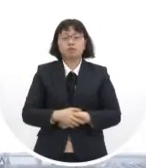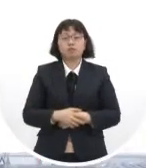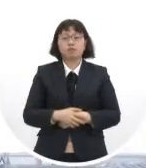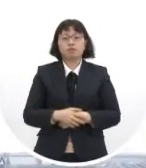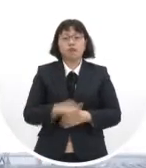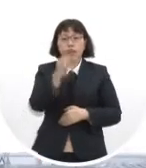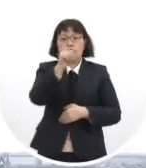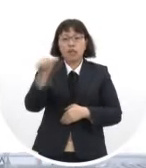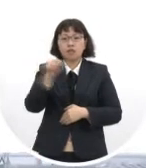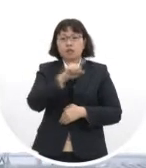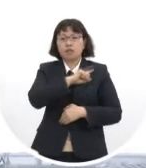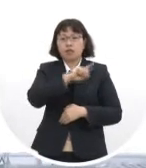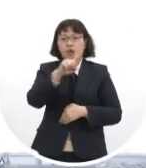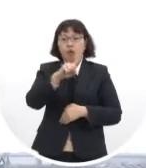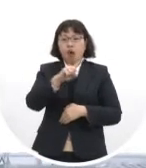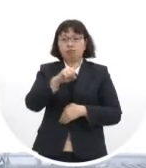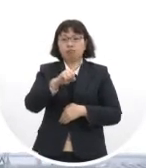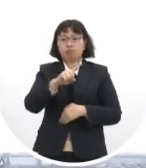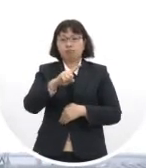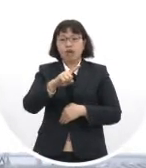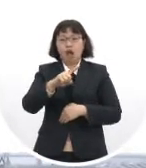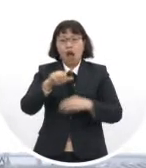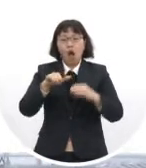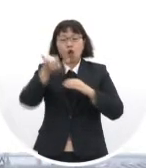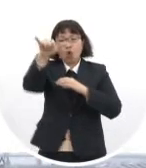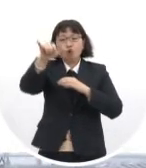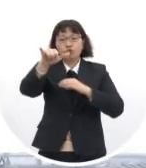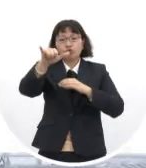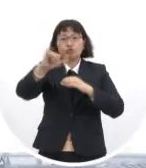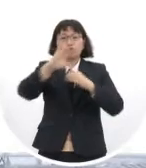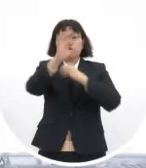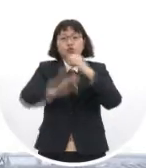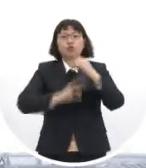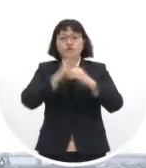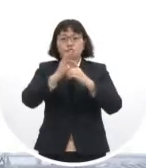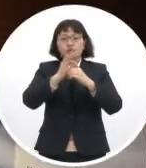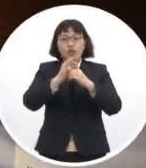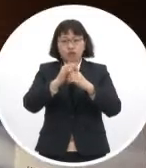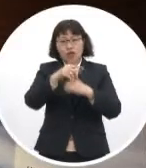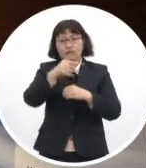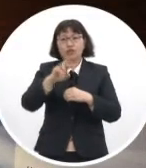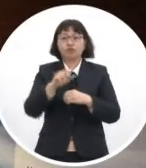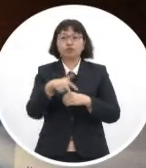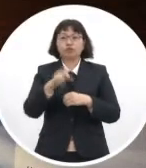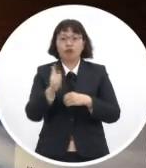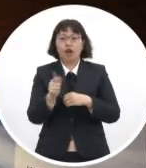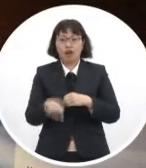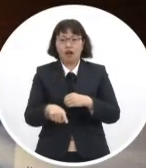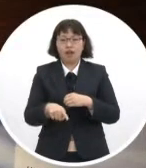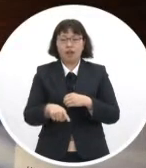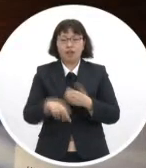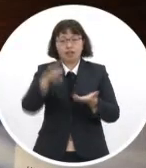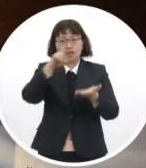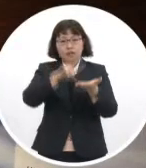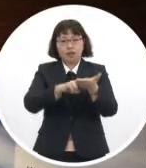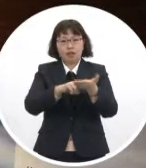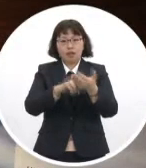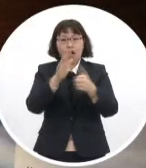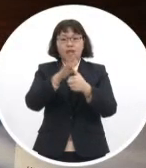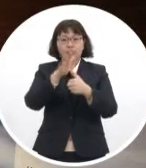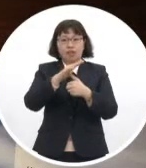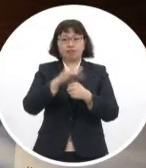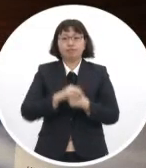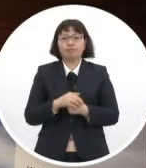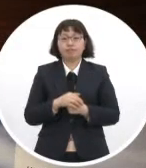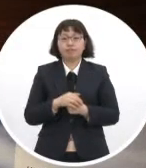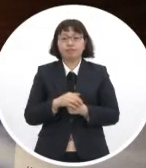アジアナンバーワン航空宇宙産業クラスター形成特区に指定されている愛知県。航空